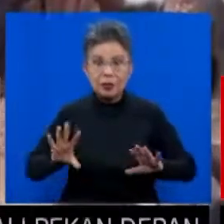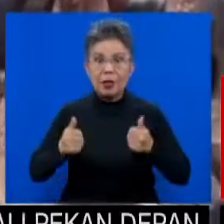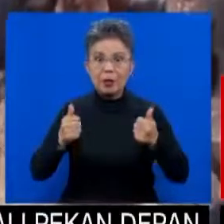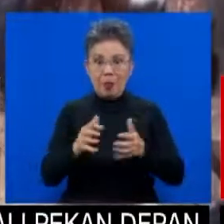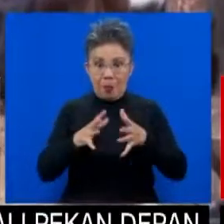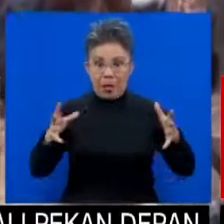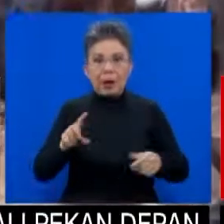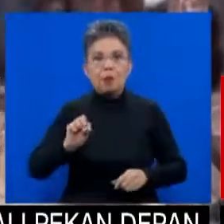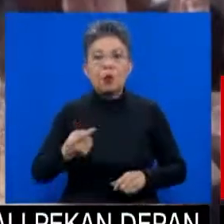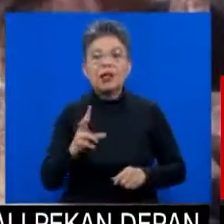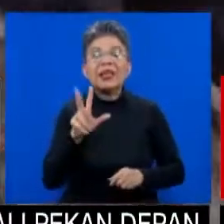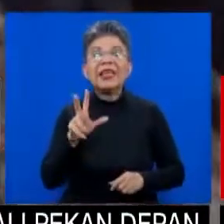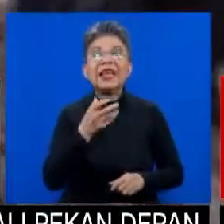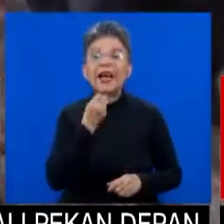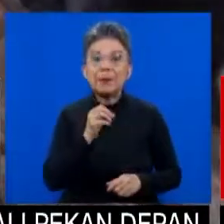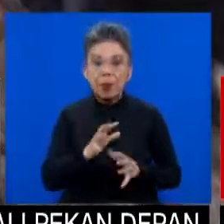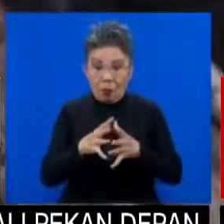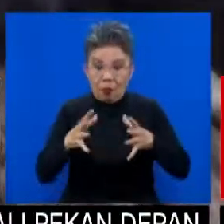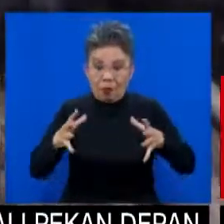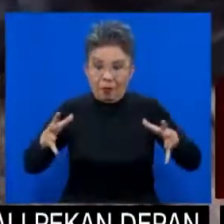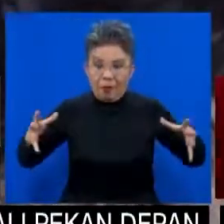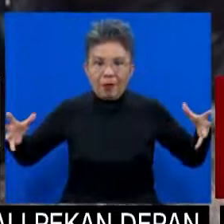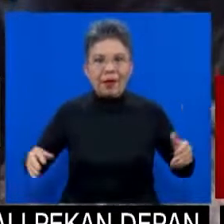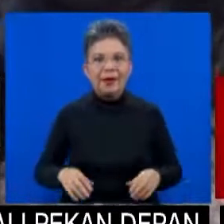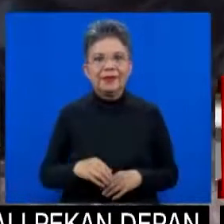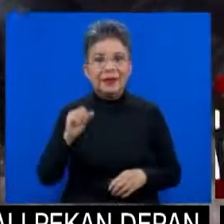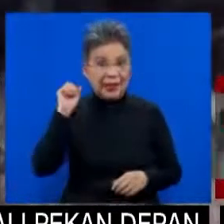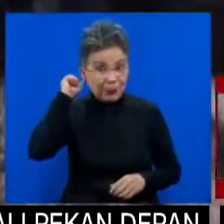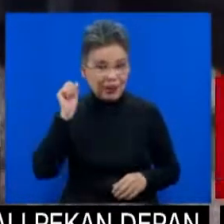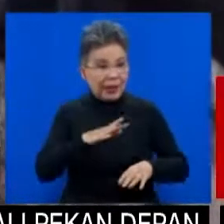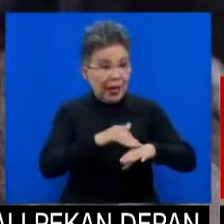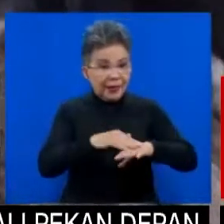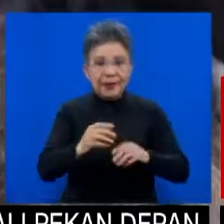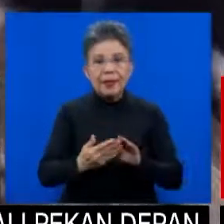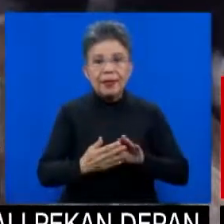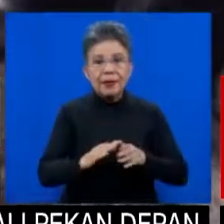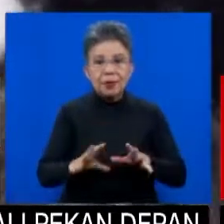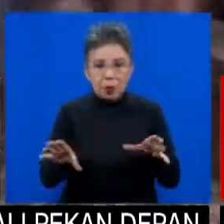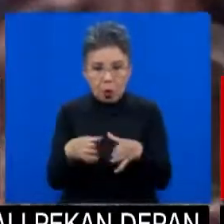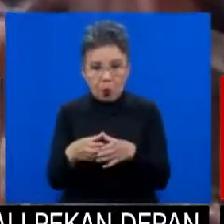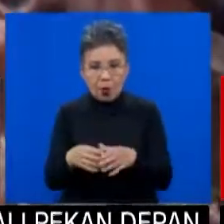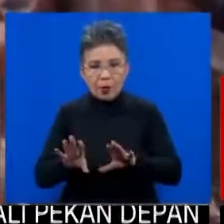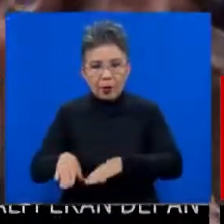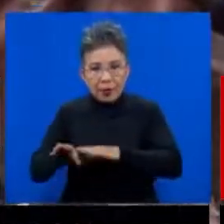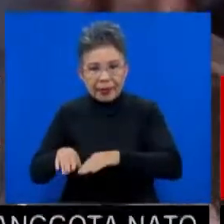100 kambing. Mika pun kemudian turut mengajak warga di sekitar tempat tinggalnya untuk membentuk kelompok